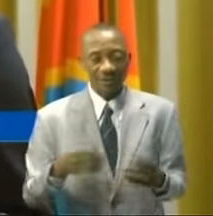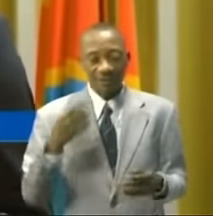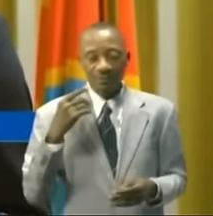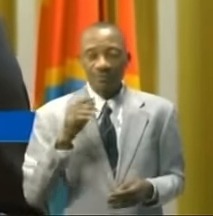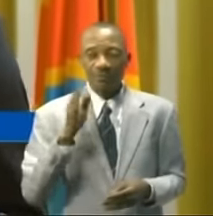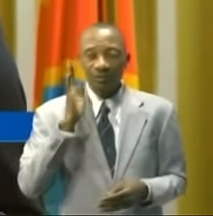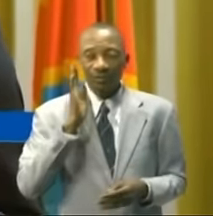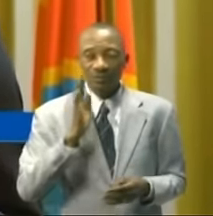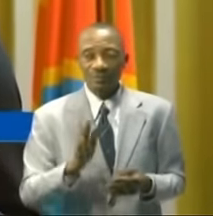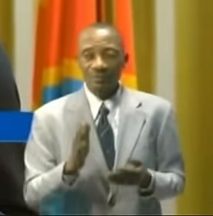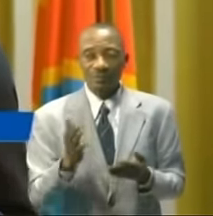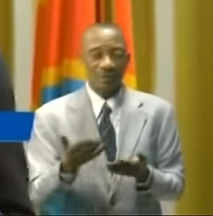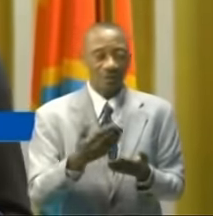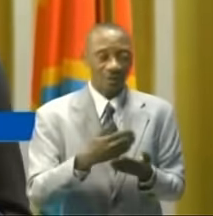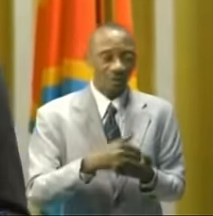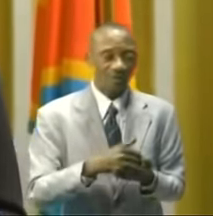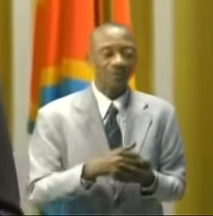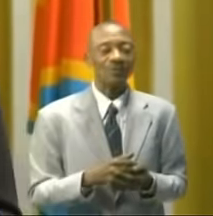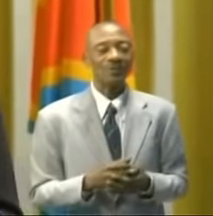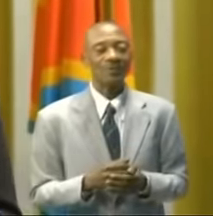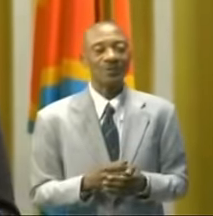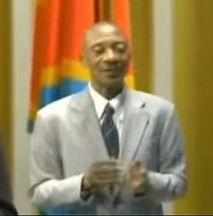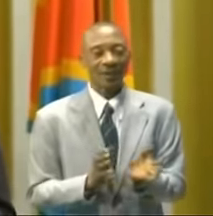et troisième trimestre